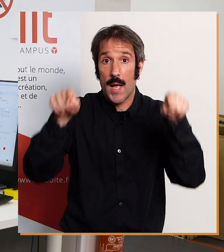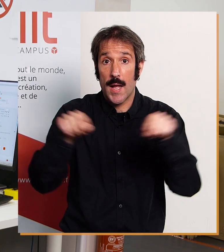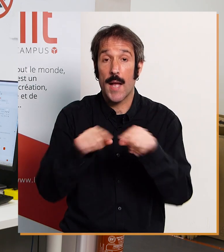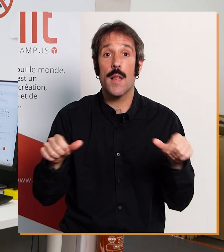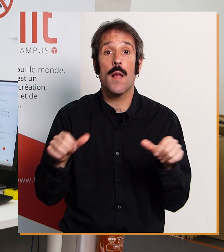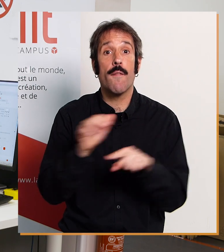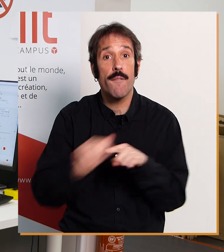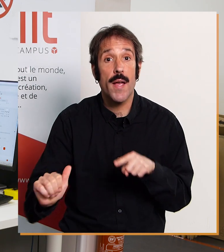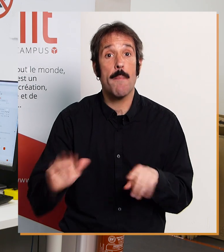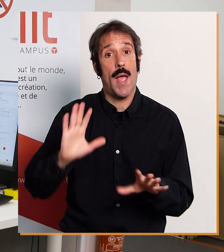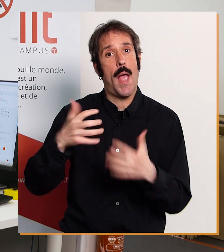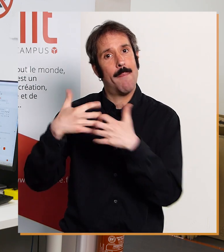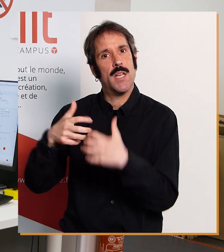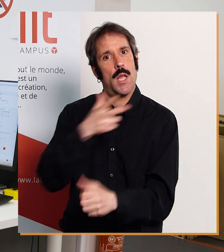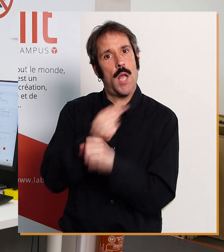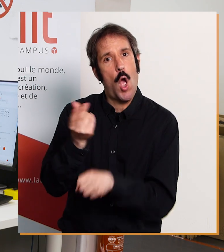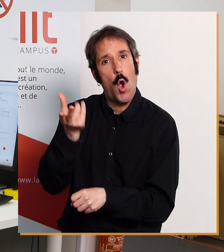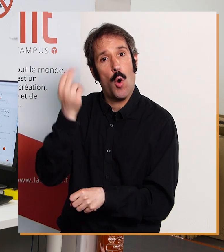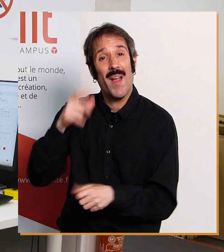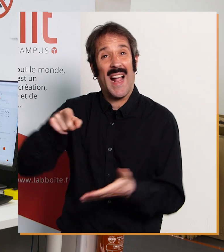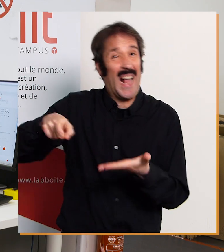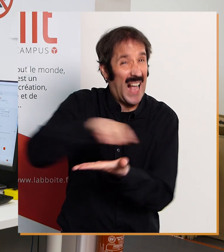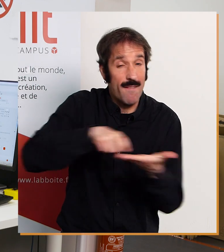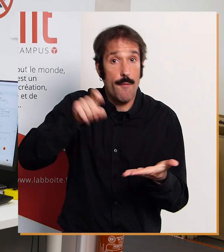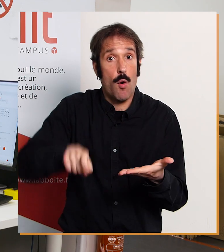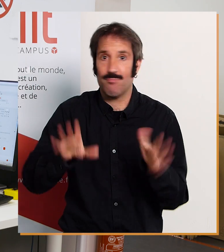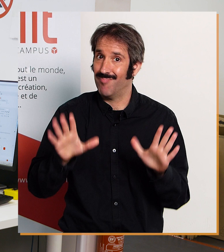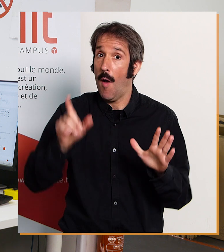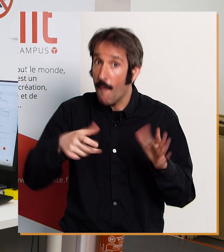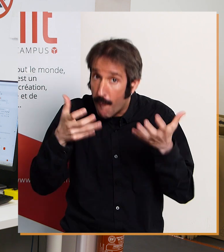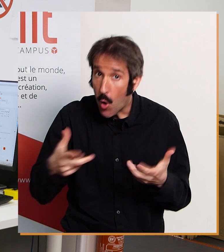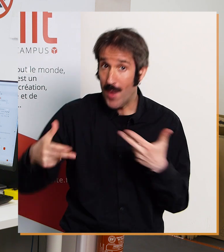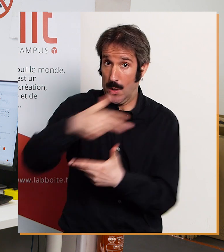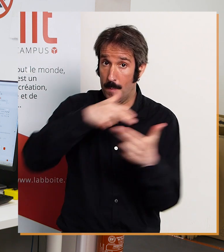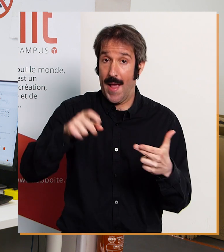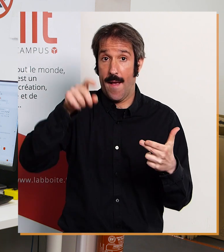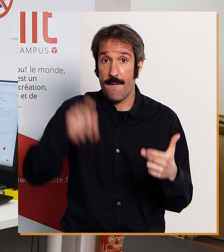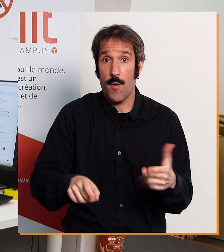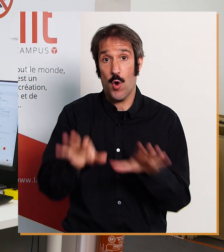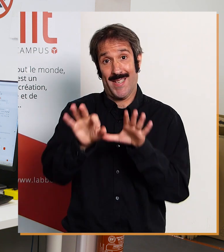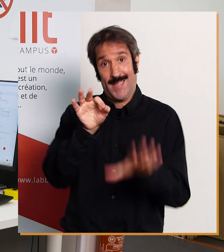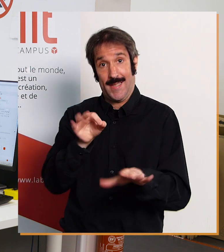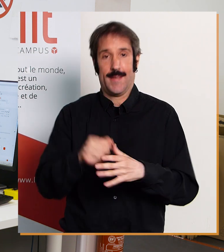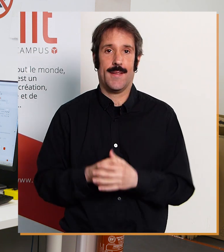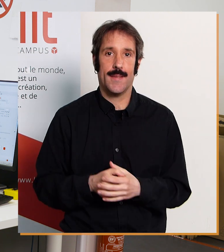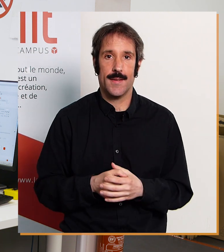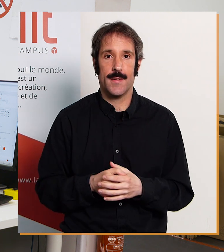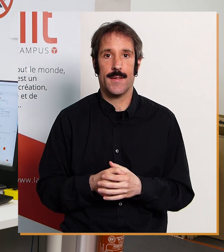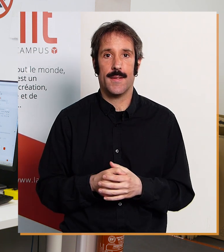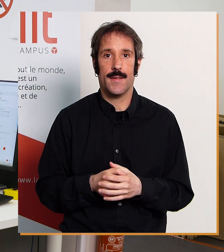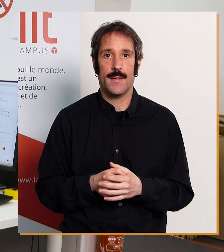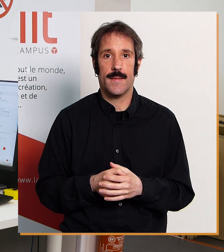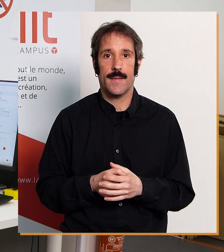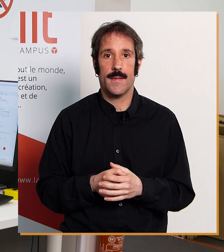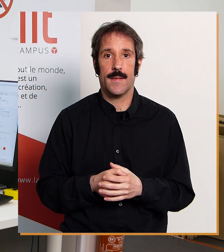Attention, le cadre que je viens de réaliser est compris par la machine comme étant un cadre à graver. Si je souhaite le découper, je vais devoir le sélectionner,